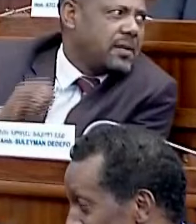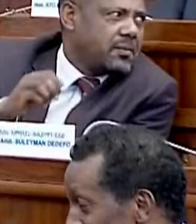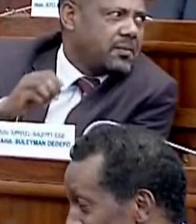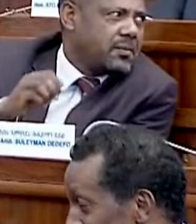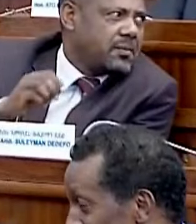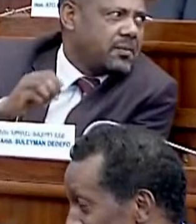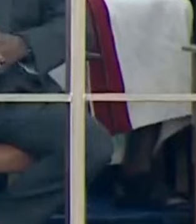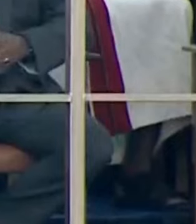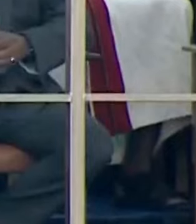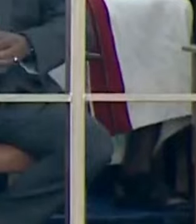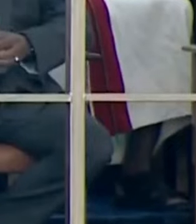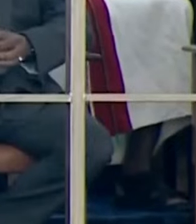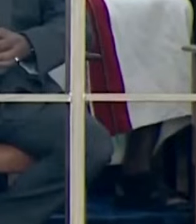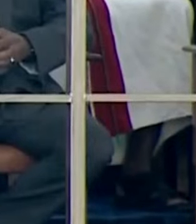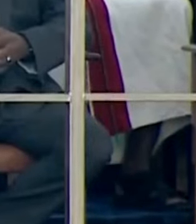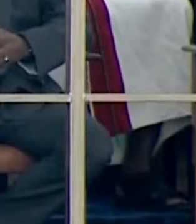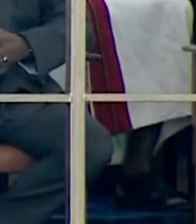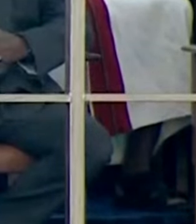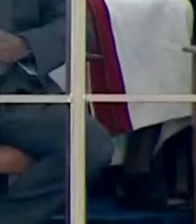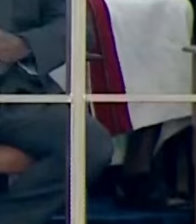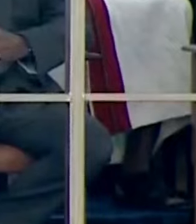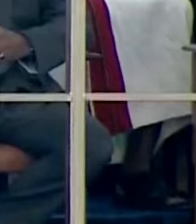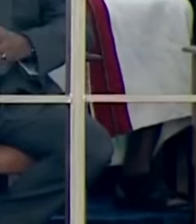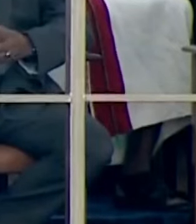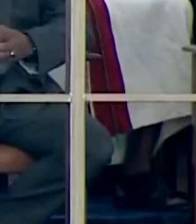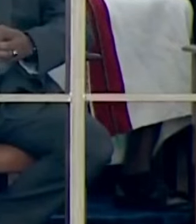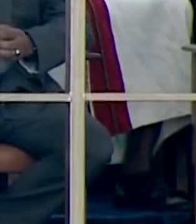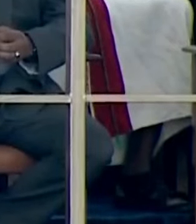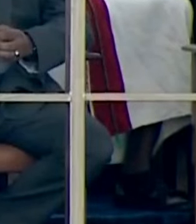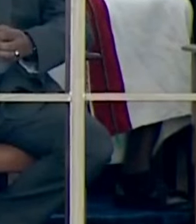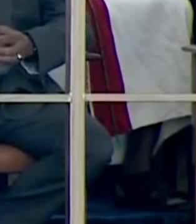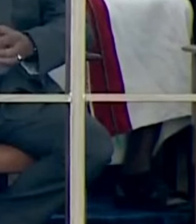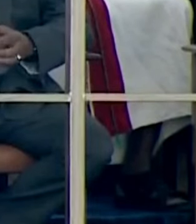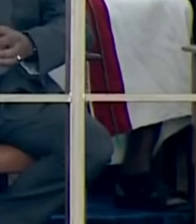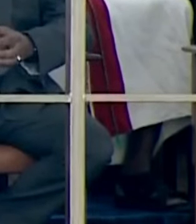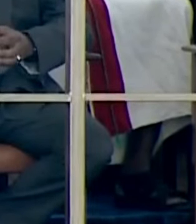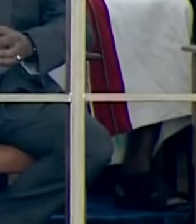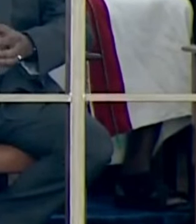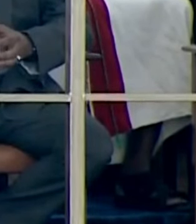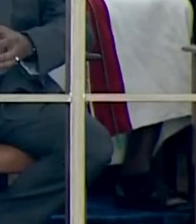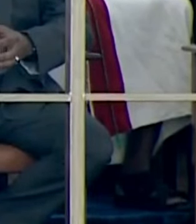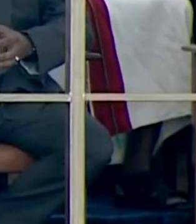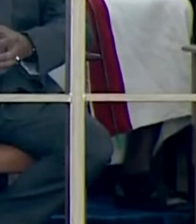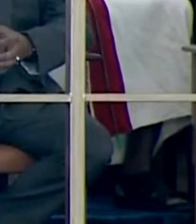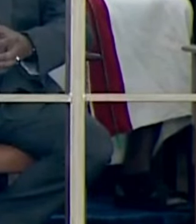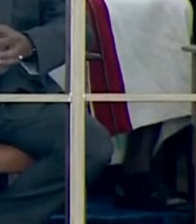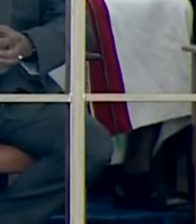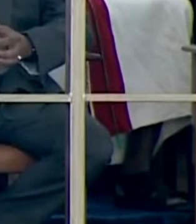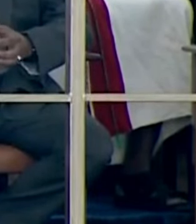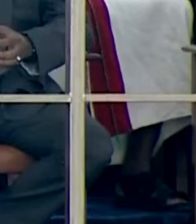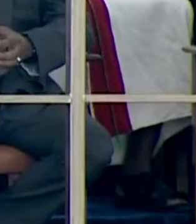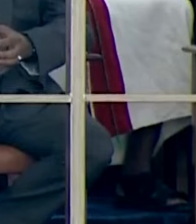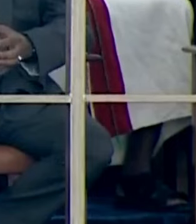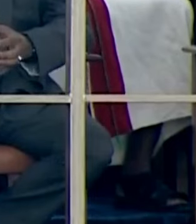በገቢ አሰባሰብ ጥረታችን ልክ የሚያጋጥሙ ዋነኛ ተግዳሮቶች አሁንም መኖራቸው እንደ ሀገር